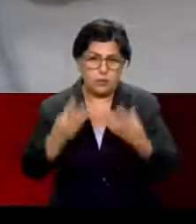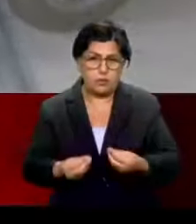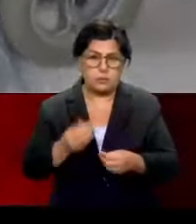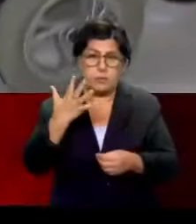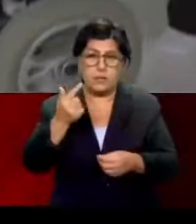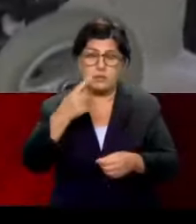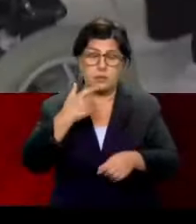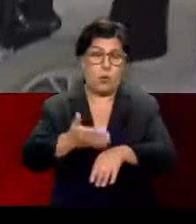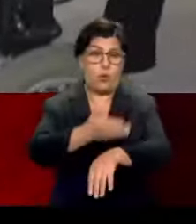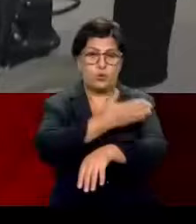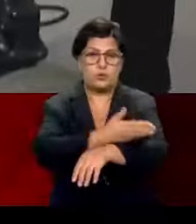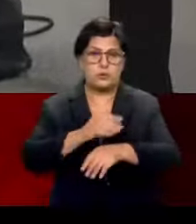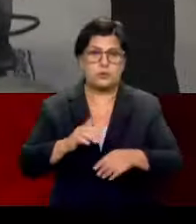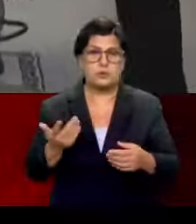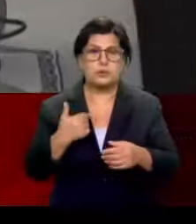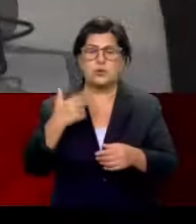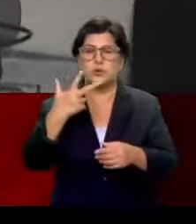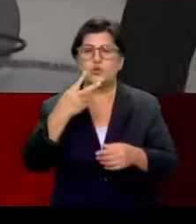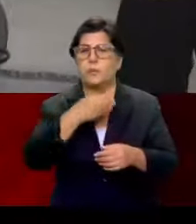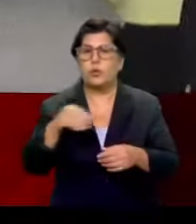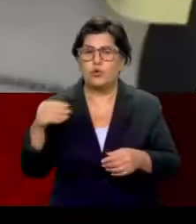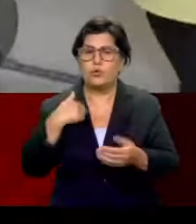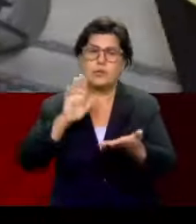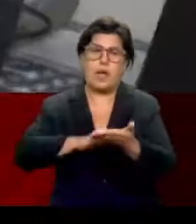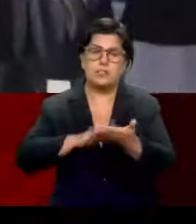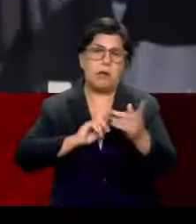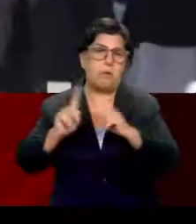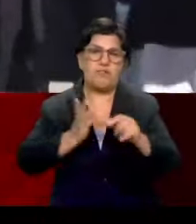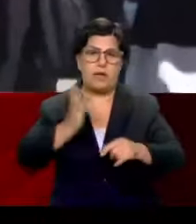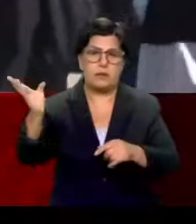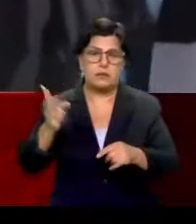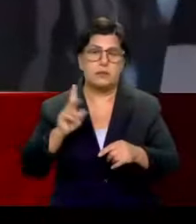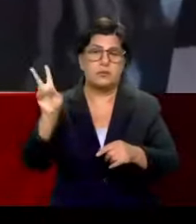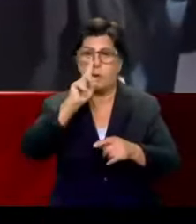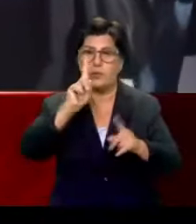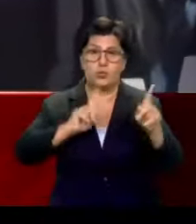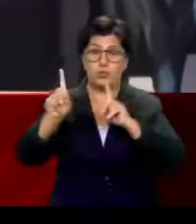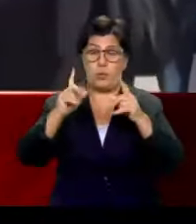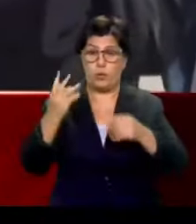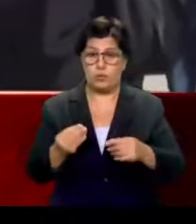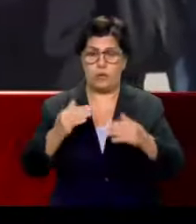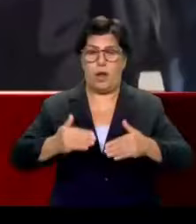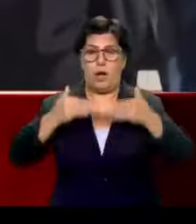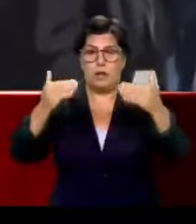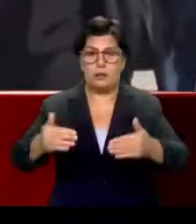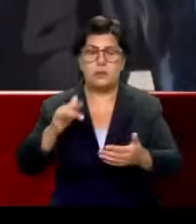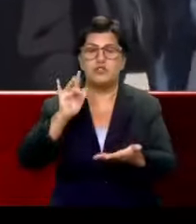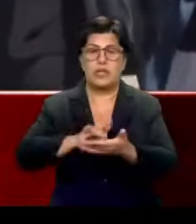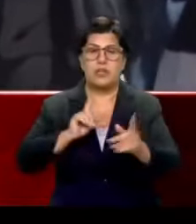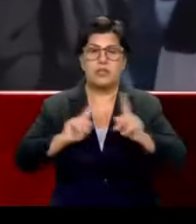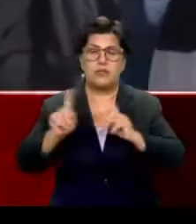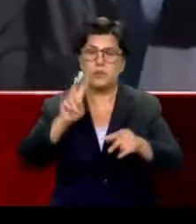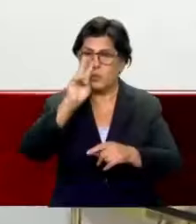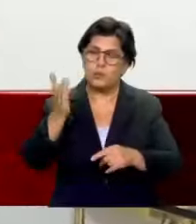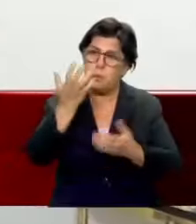5,5 yıl önce 3 milyon lira tazminat şeklinde bulunmuştuk son bir duruşma oldu ertelendi ceza davasından